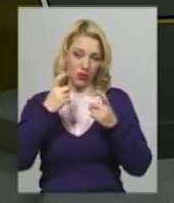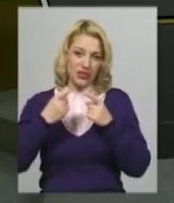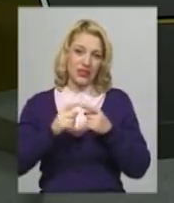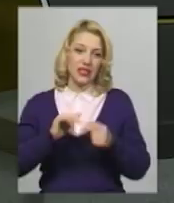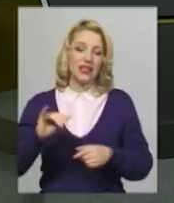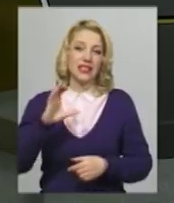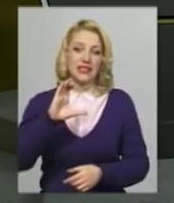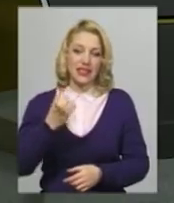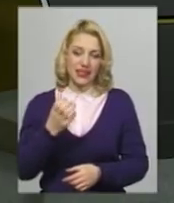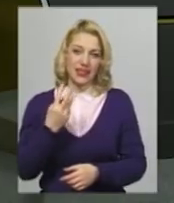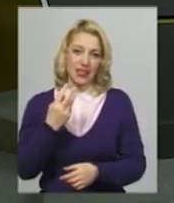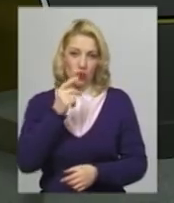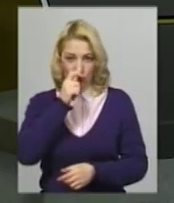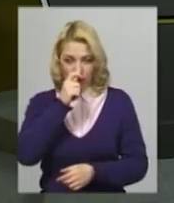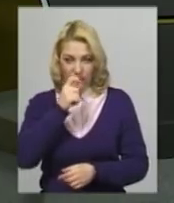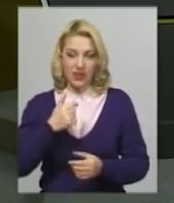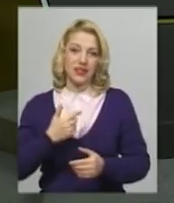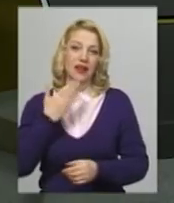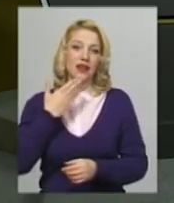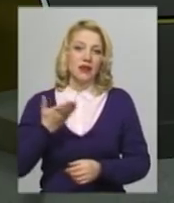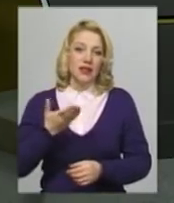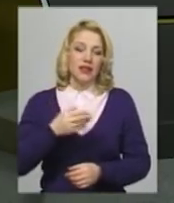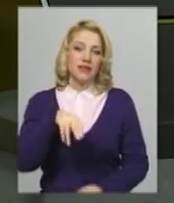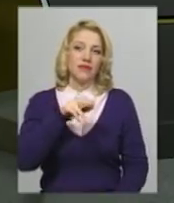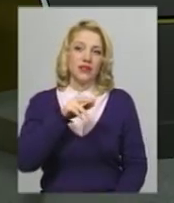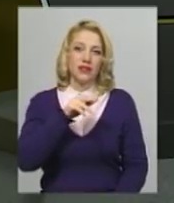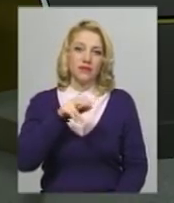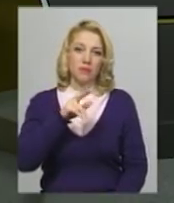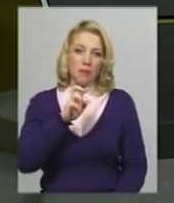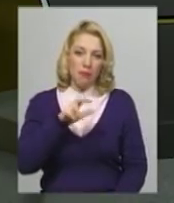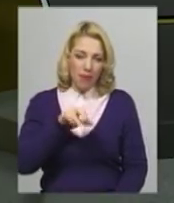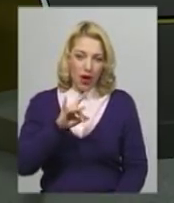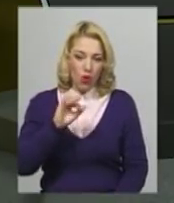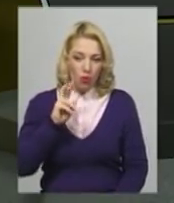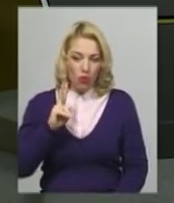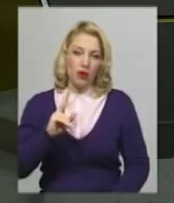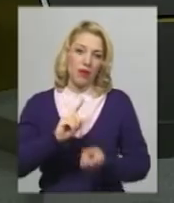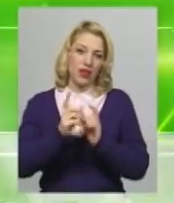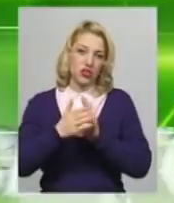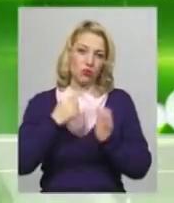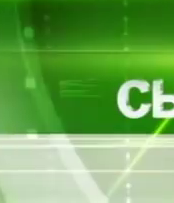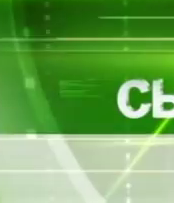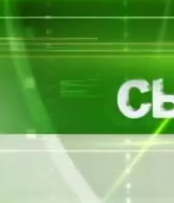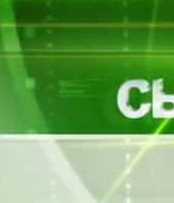ведуча Світлана Поробок, диктор жестової мови Оксана Фіновська. Чим запам'ятається нам день, дивіться далі.